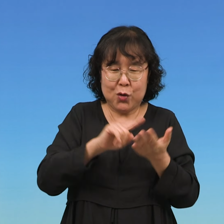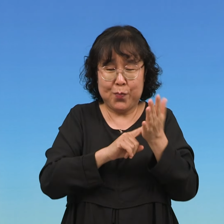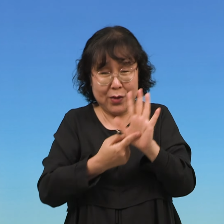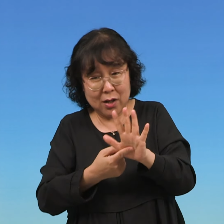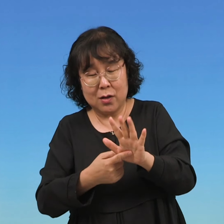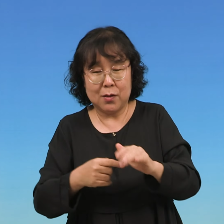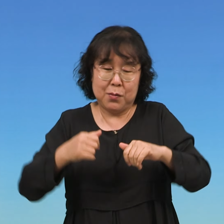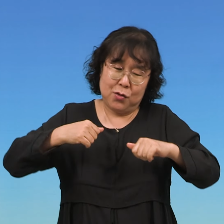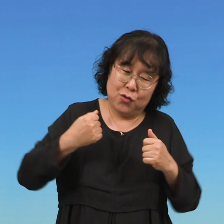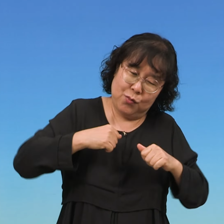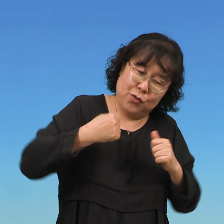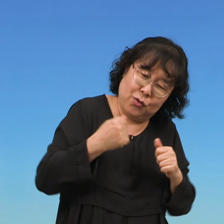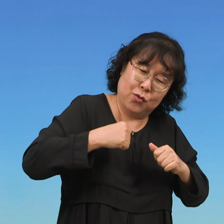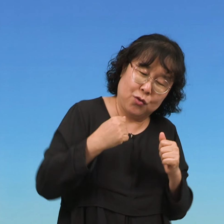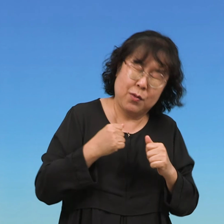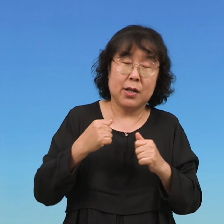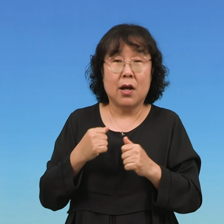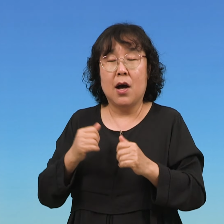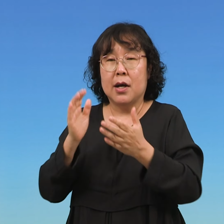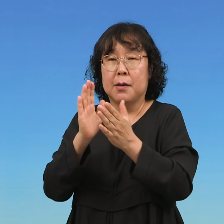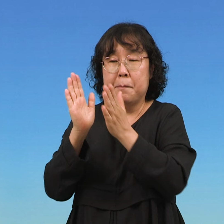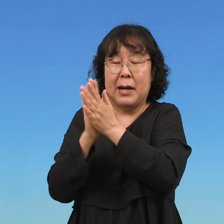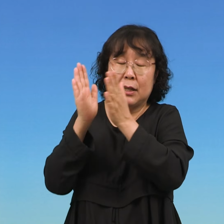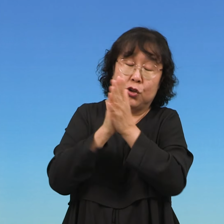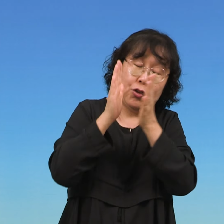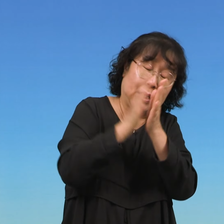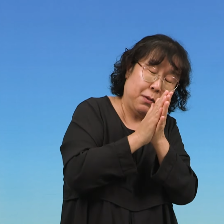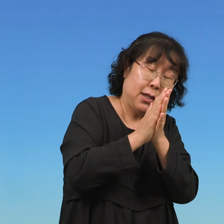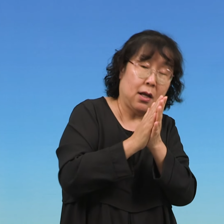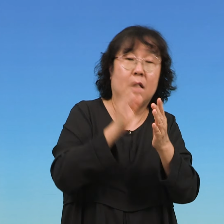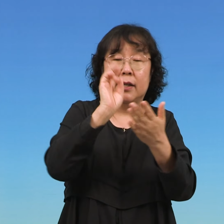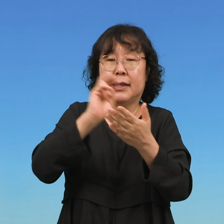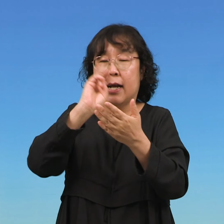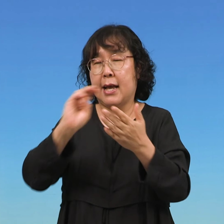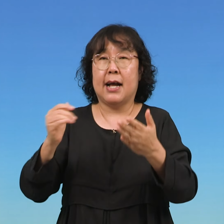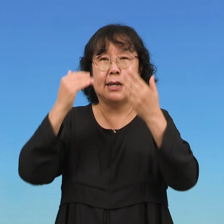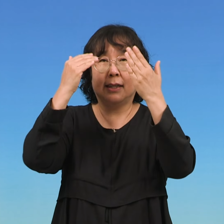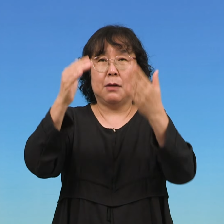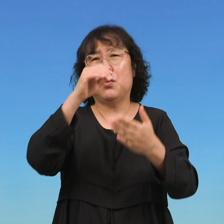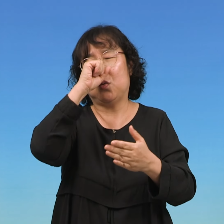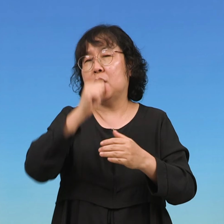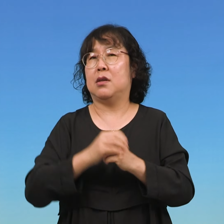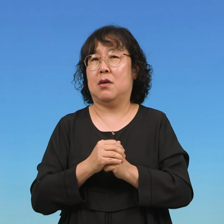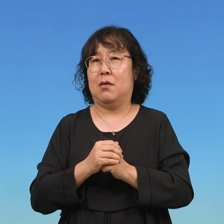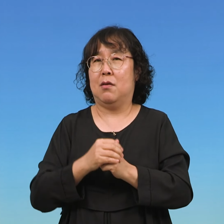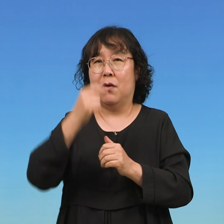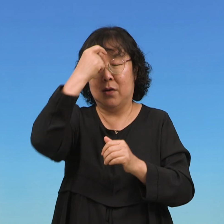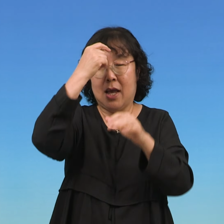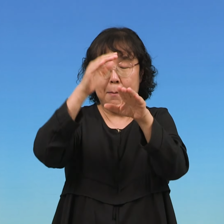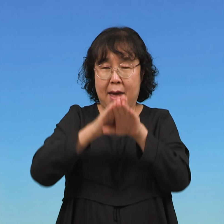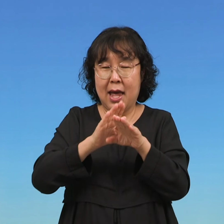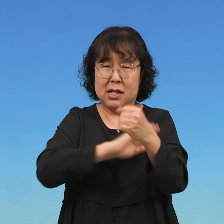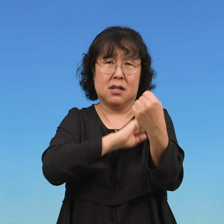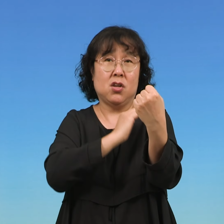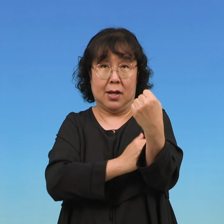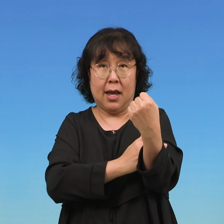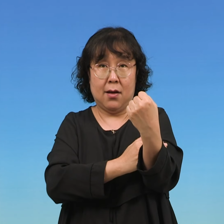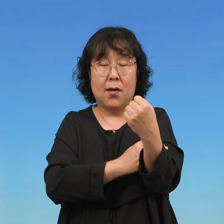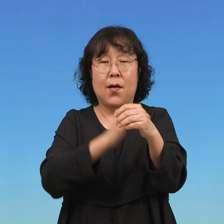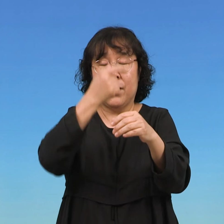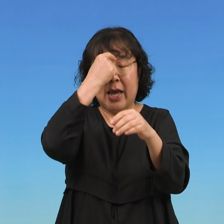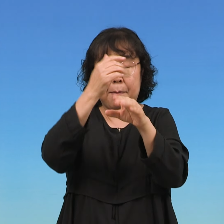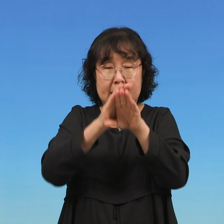온전히 표현하면서 춤을 추면서 기뻐하면서 마음을 한번 그렇게 예배는 능력이거든요